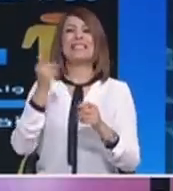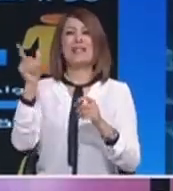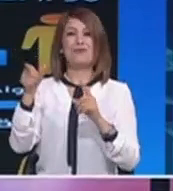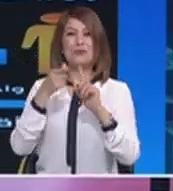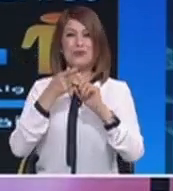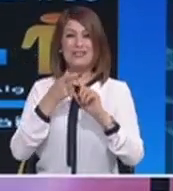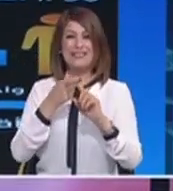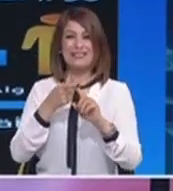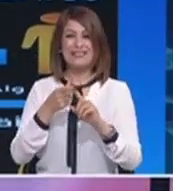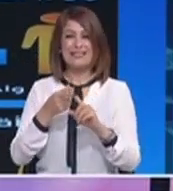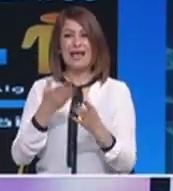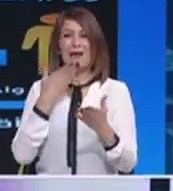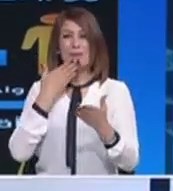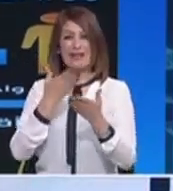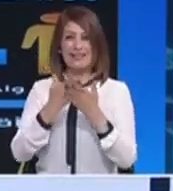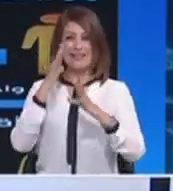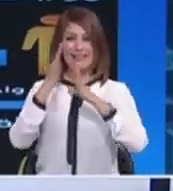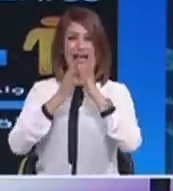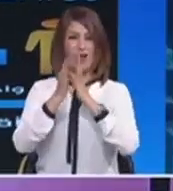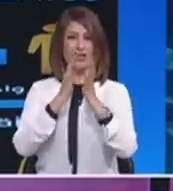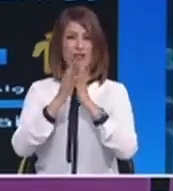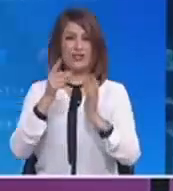هذه الاشارات